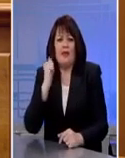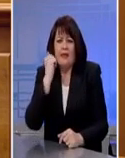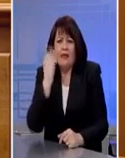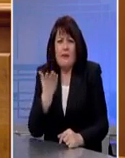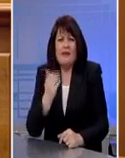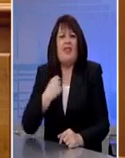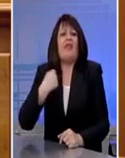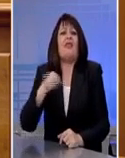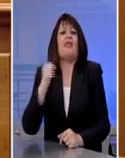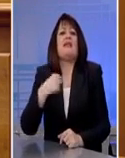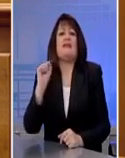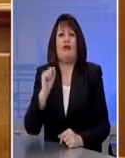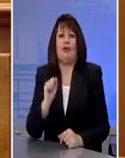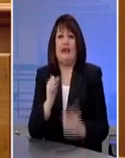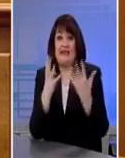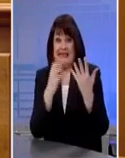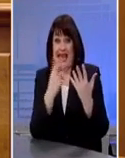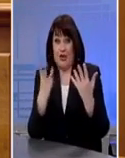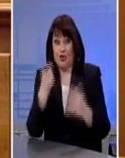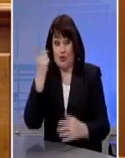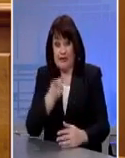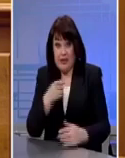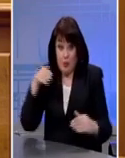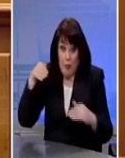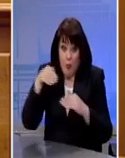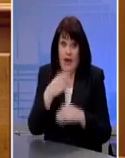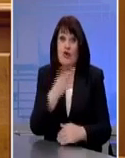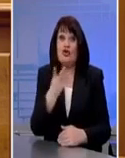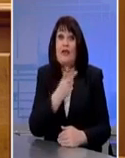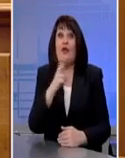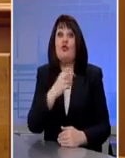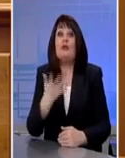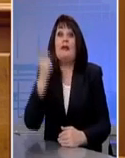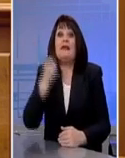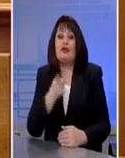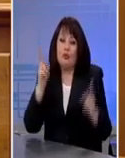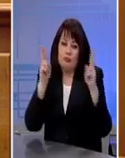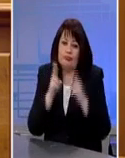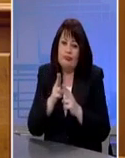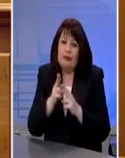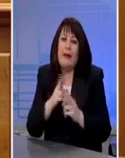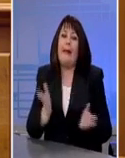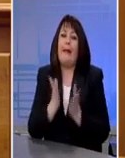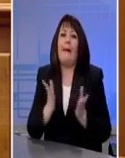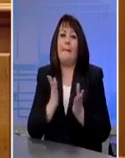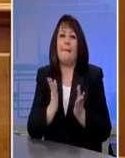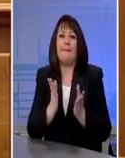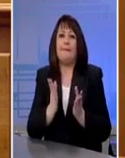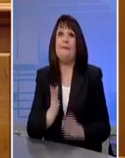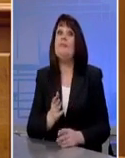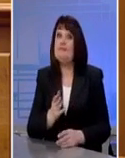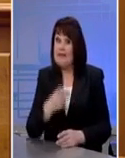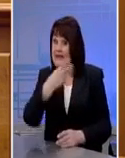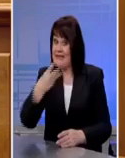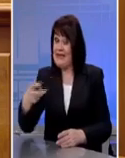αυτό σας πήγε από 48 τα κόμματα 20, 22, 25 και μετά βίας. Και εσείς του